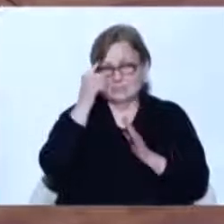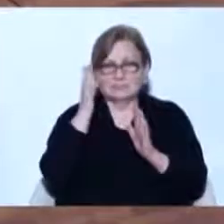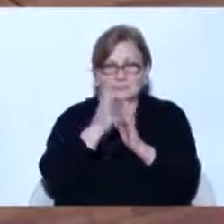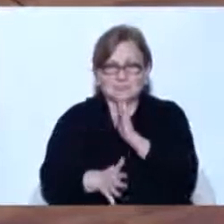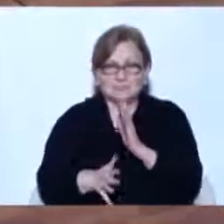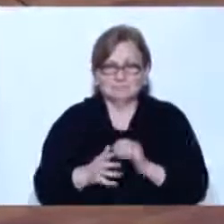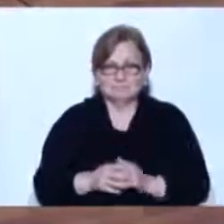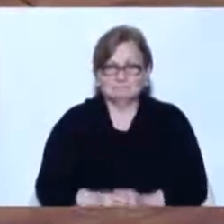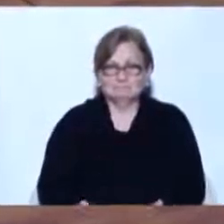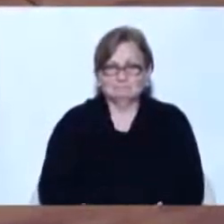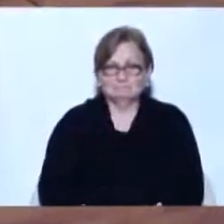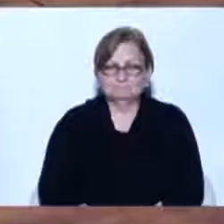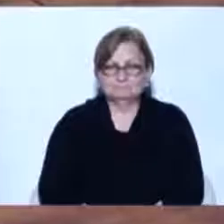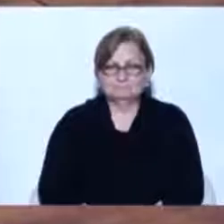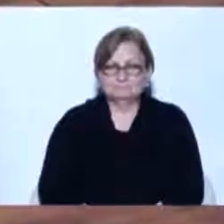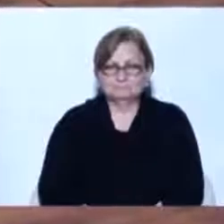მიხვდი.